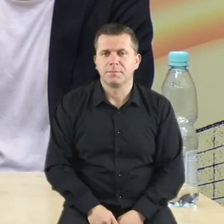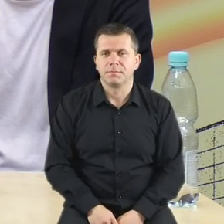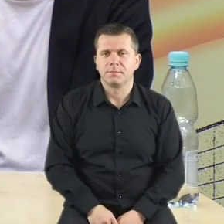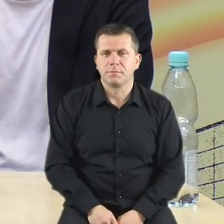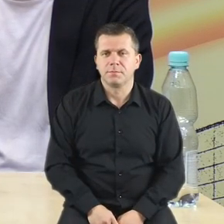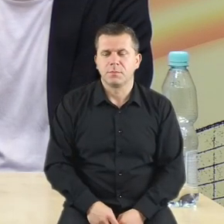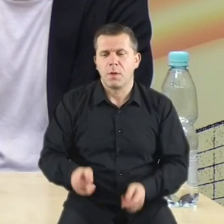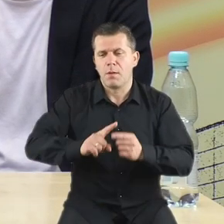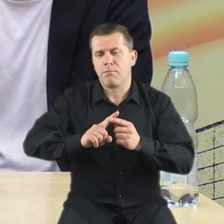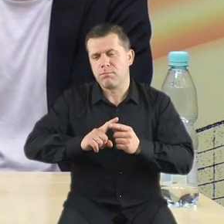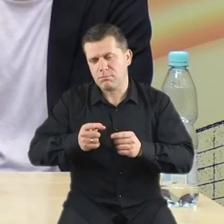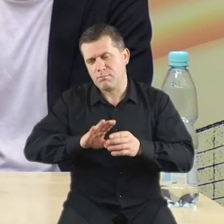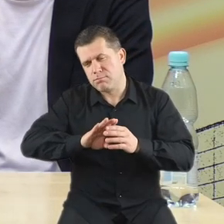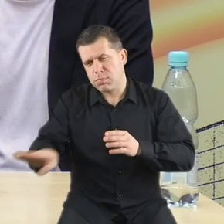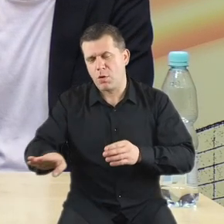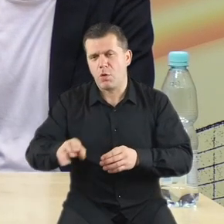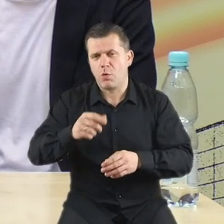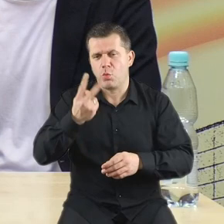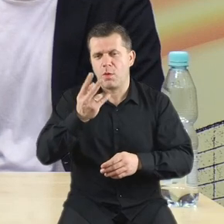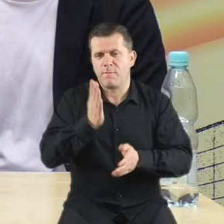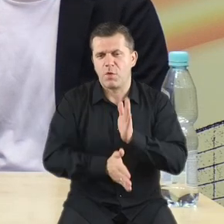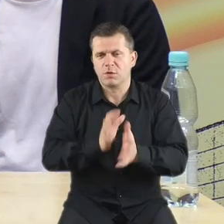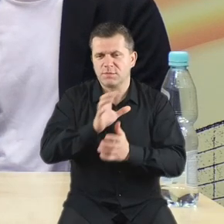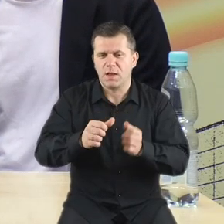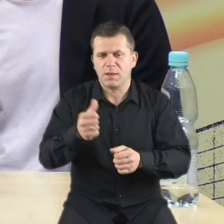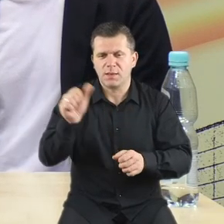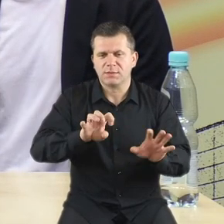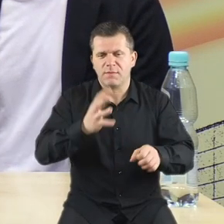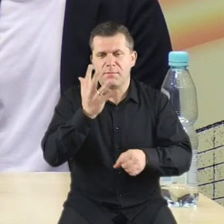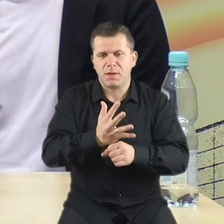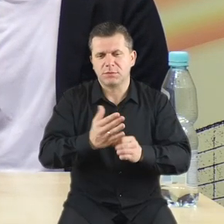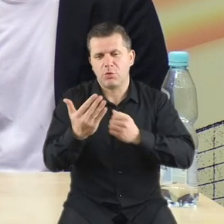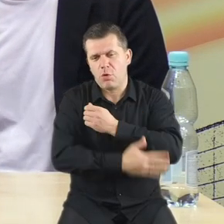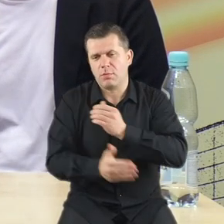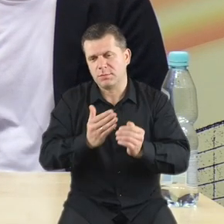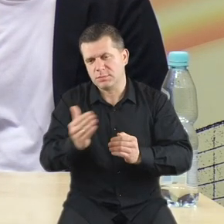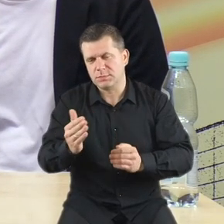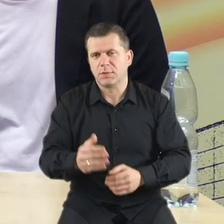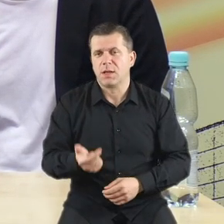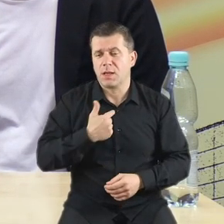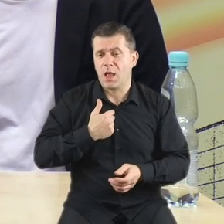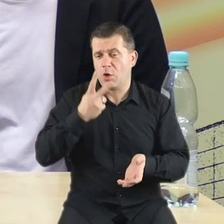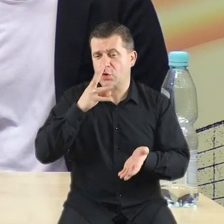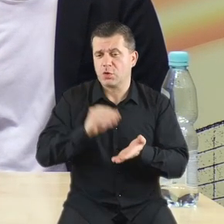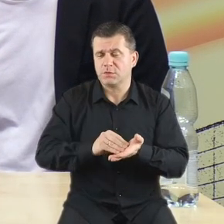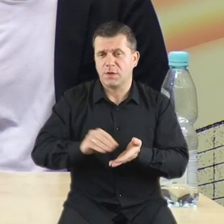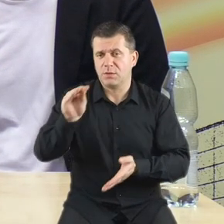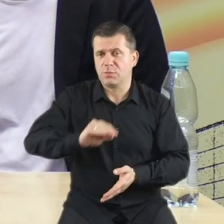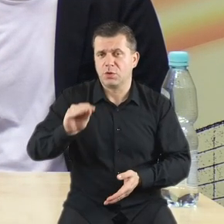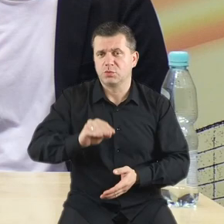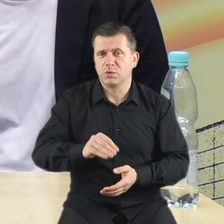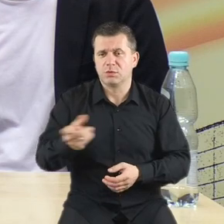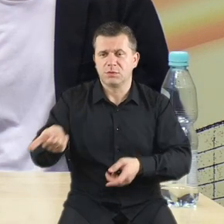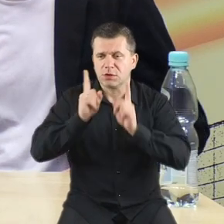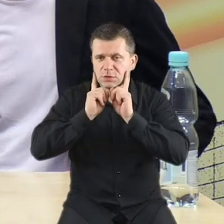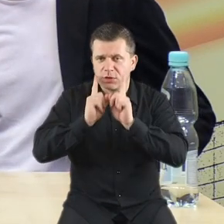wojnie światowej, w lata 50., koniec lat 50. I ja doświadczałem jeszcze takiej rzeczywistości, w której